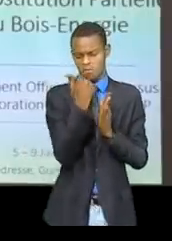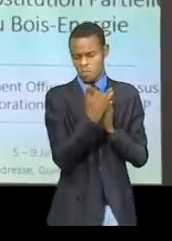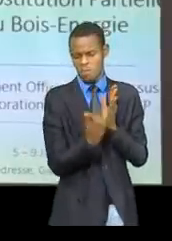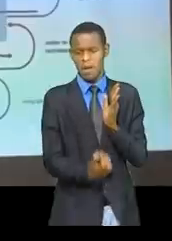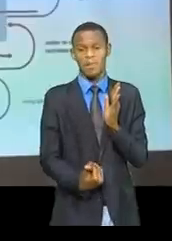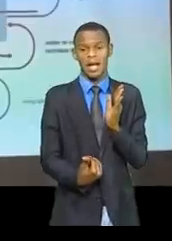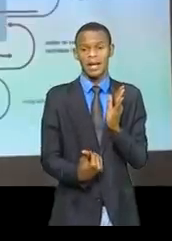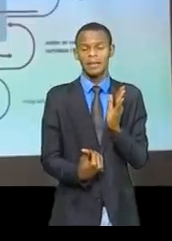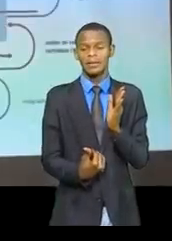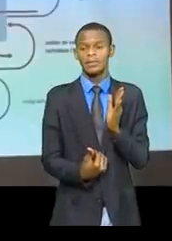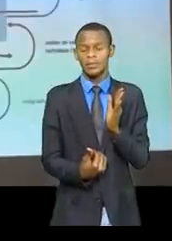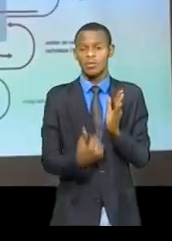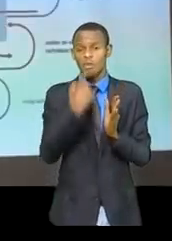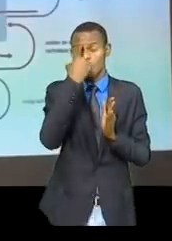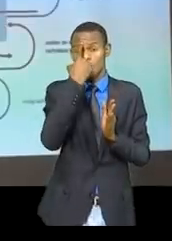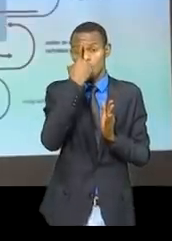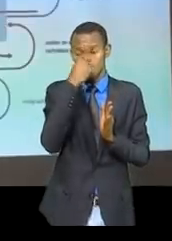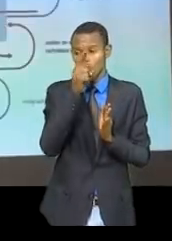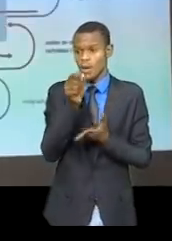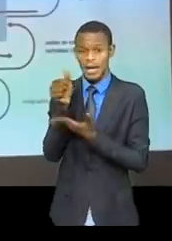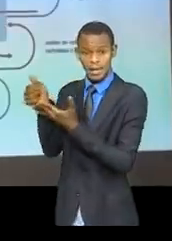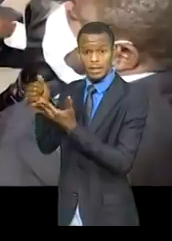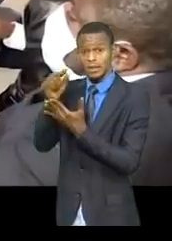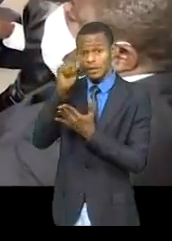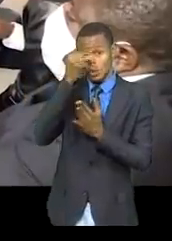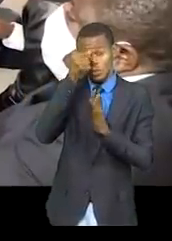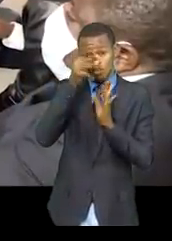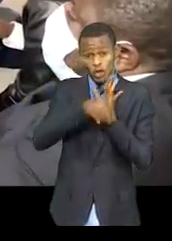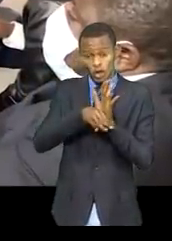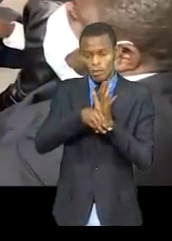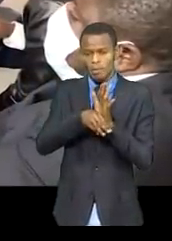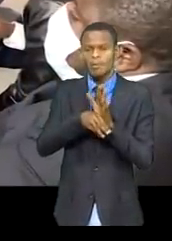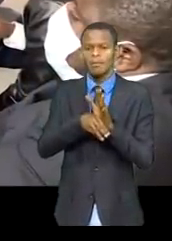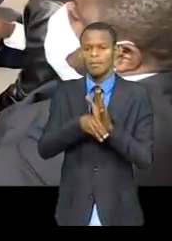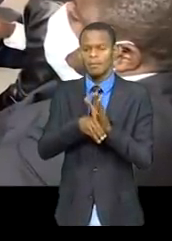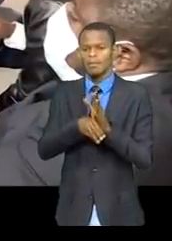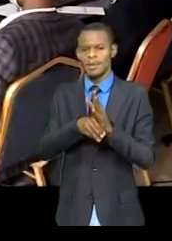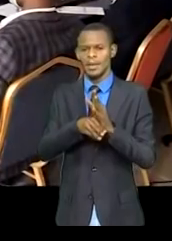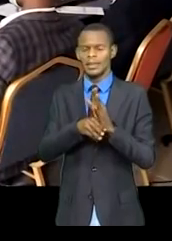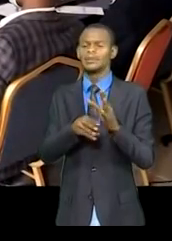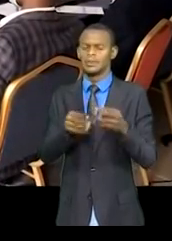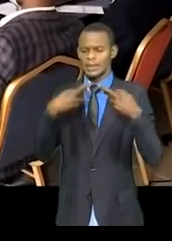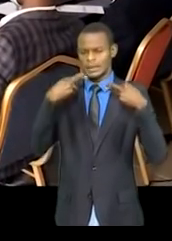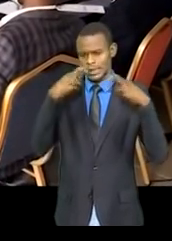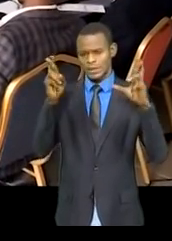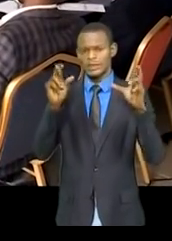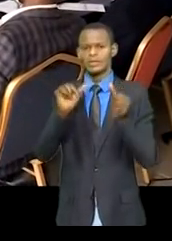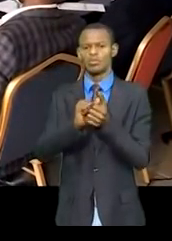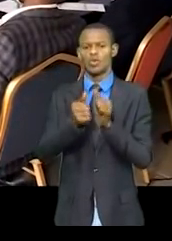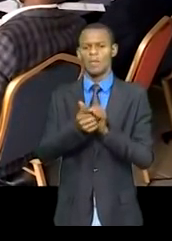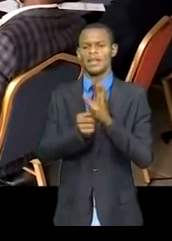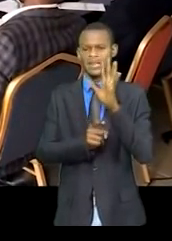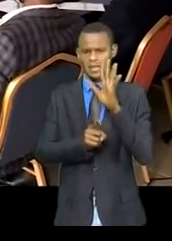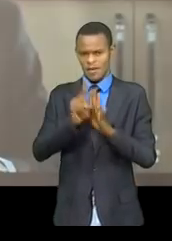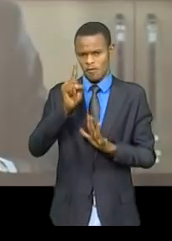secteur de l'énergie qui permettra au gouvernement d'atteindre le développement économique, social et culturel. Conscient de l'importance de ce